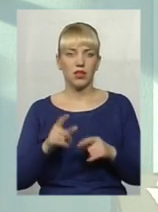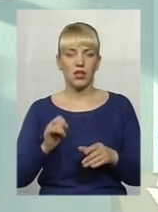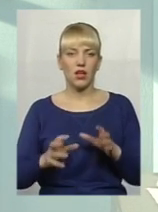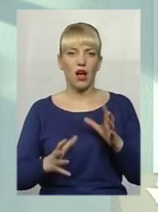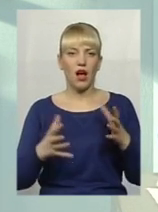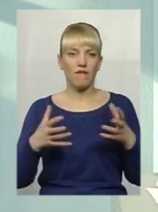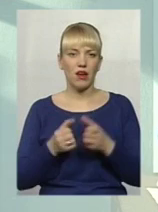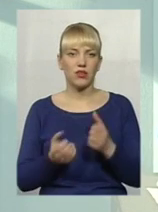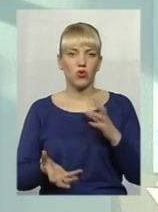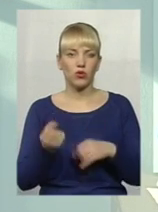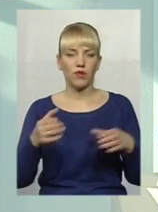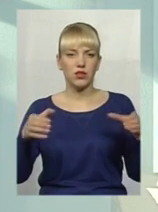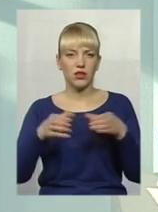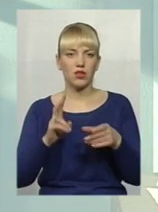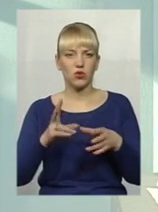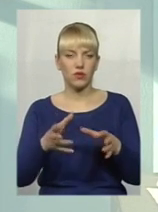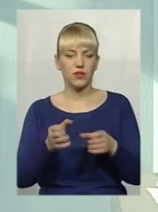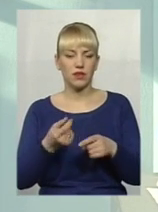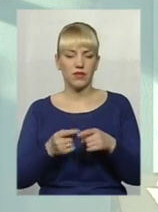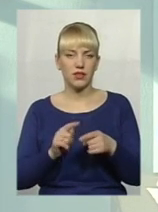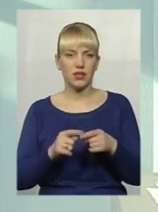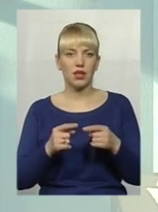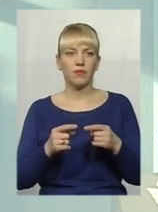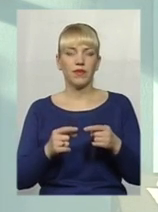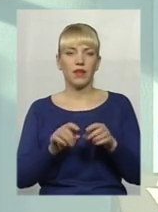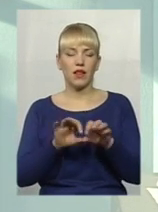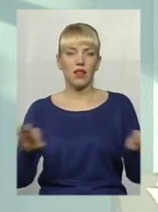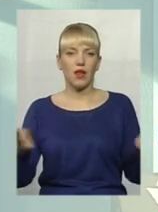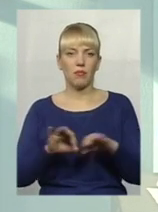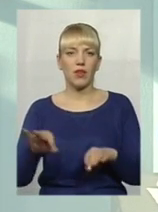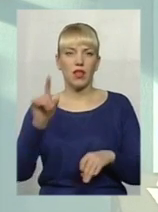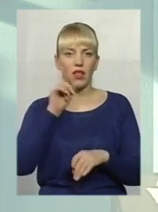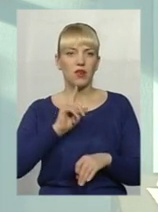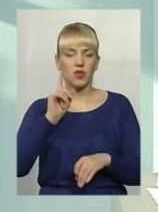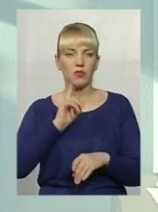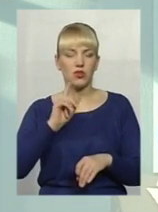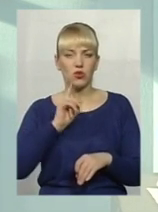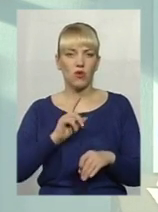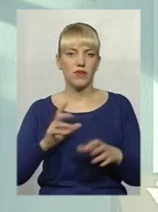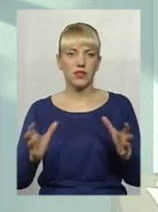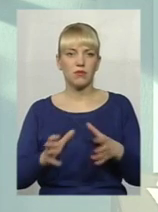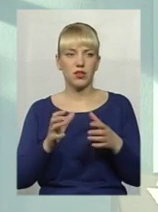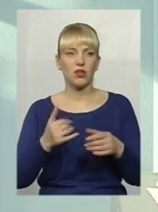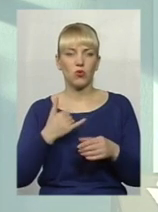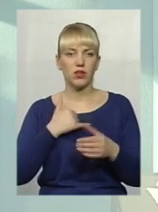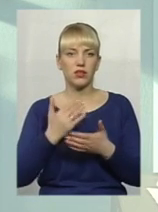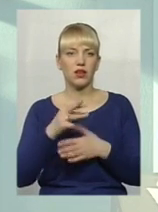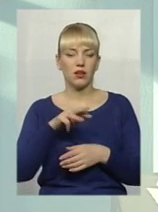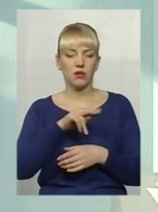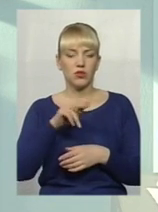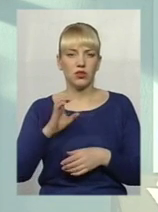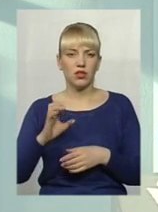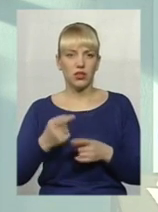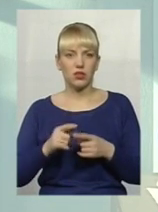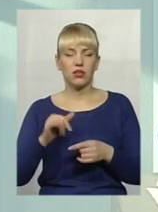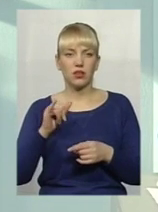аварійно-рятувальний загін, який взяв ці лампи на тимчасове збереження, так як наші МЧС і аварійно-рятувальний загін мають таку ліцензію на поводження